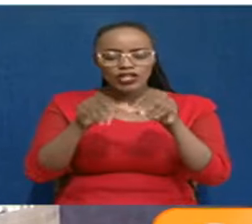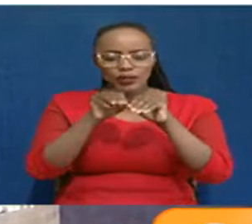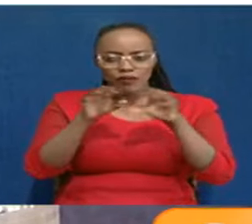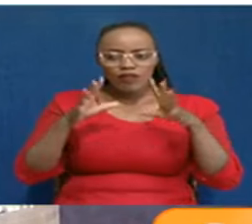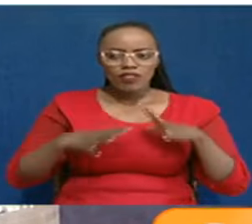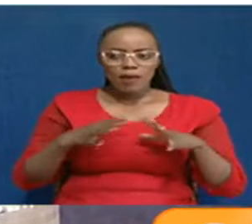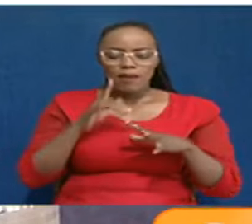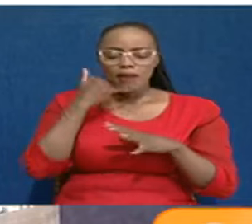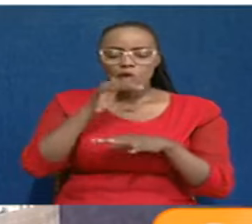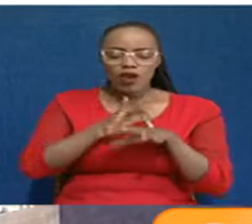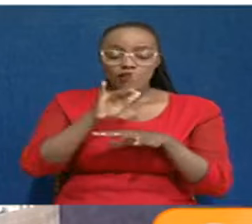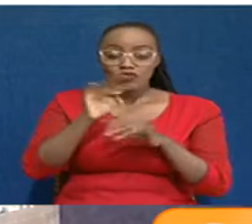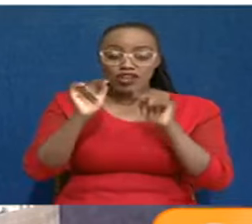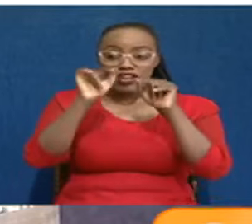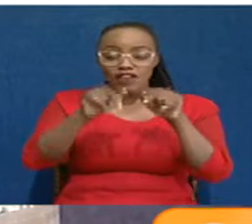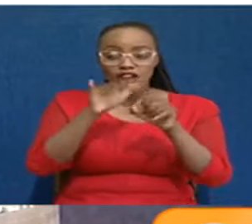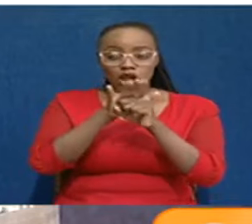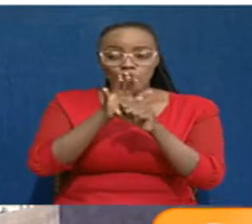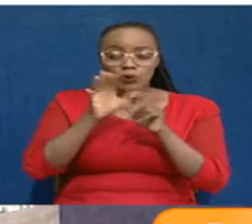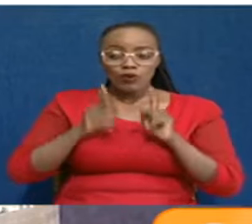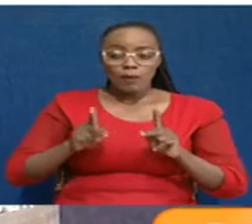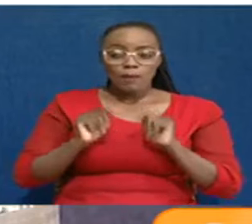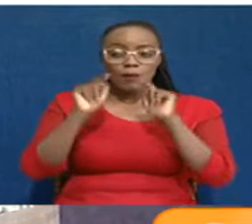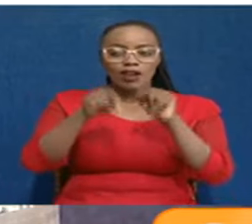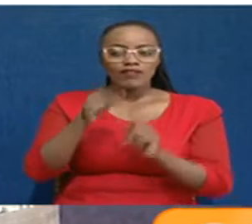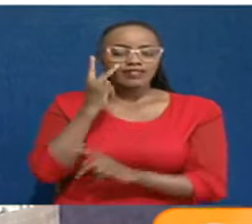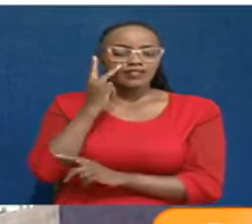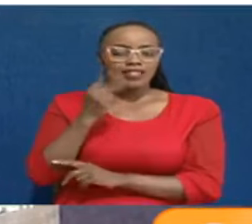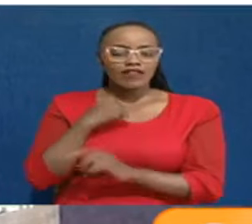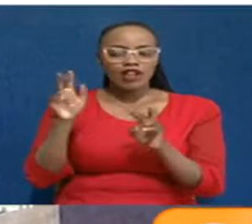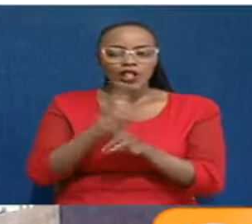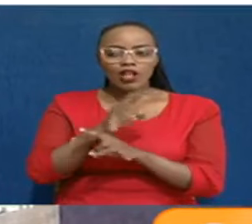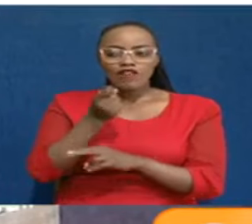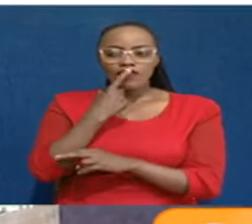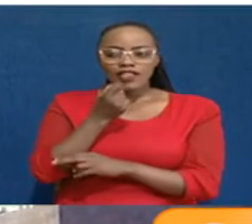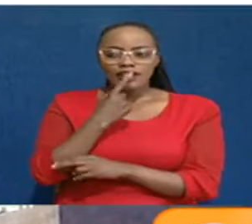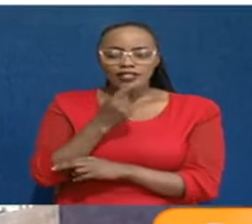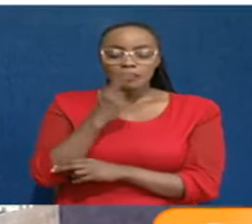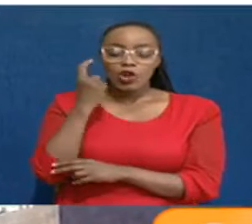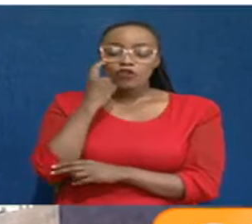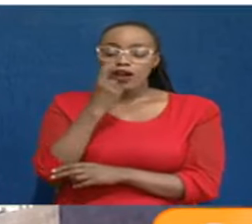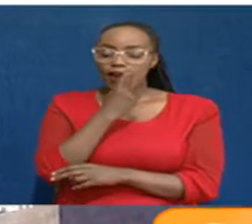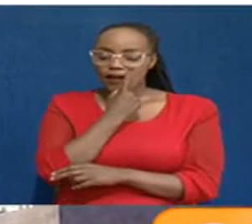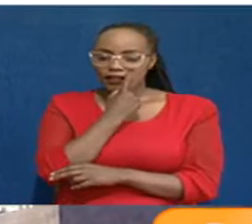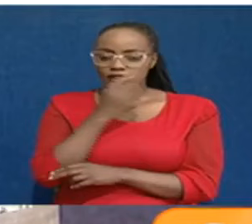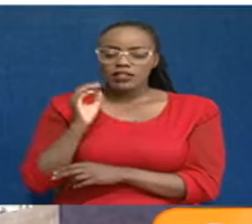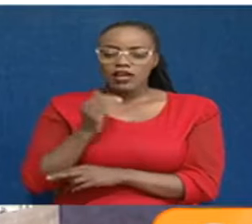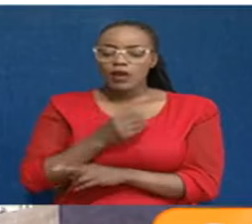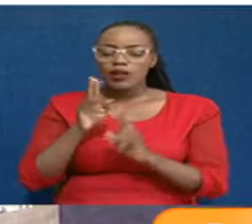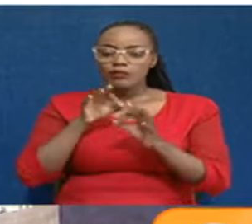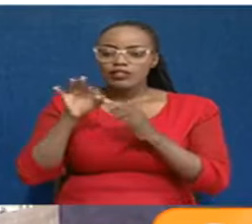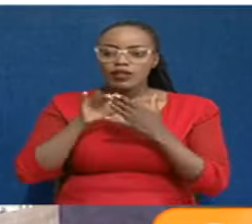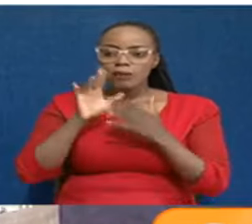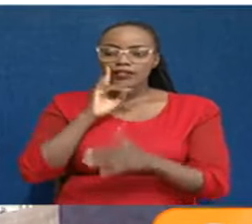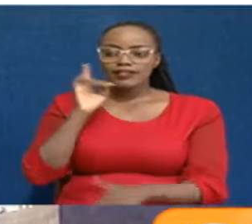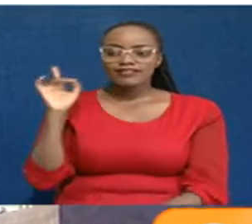wale waliofika kwenye kambi hiyo, idadi kubwa ya watu pia walionekana kutafuta matibabu ya magonjwa ya macho. Mwanahamisi Hamadi na makala